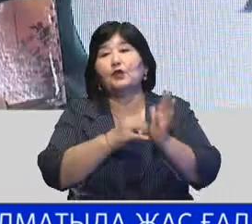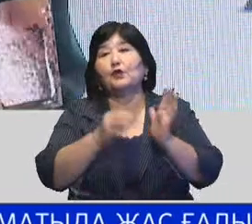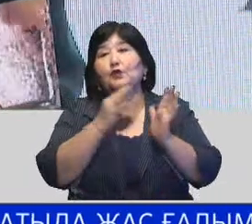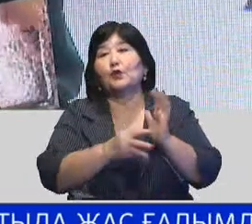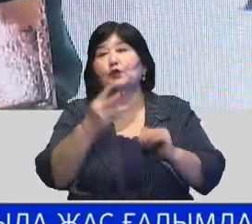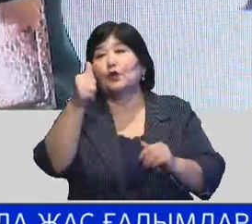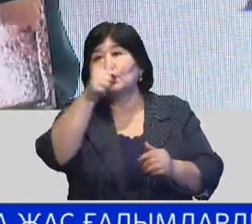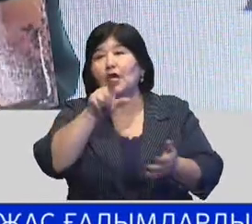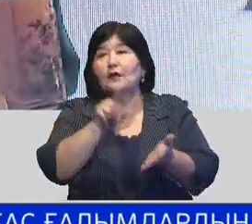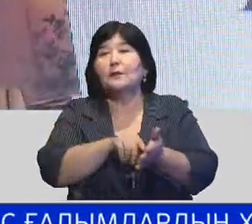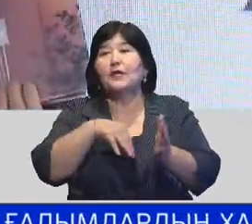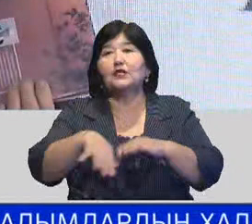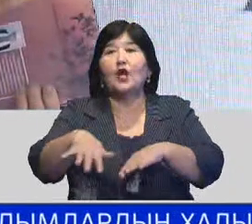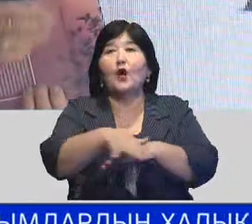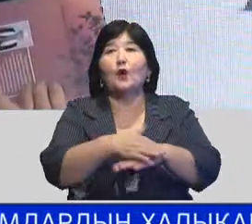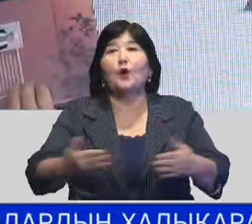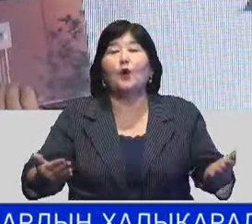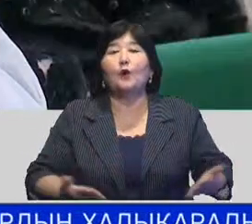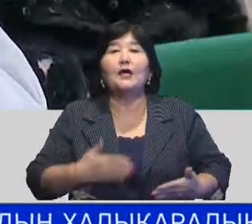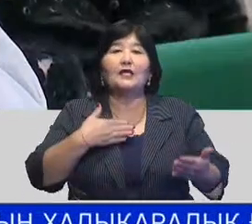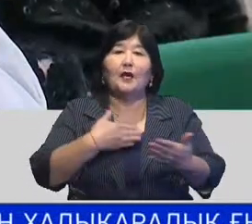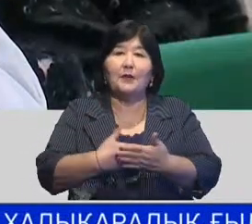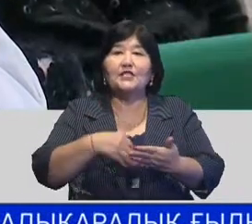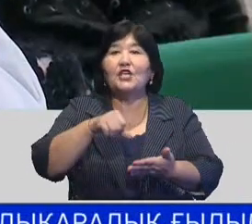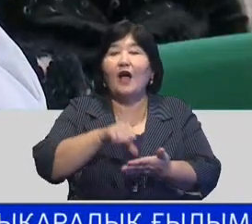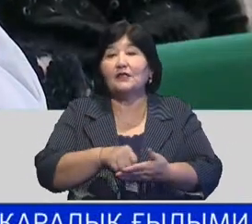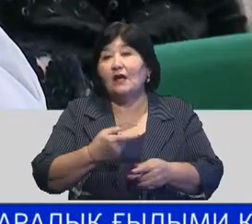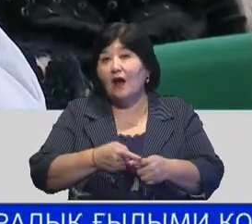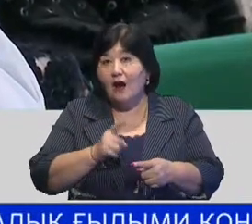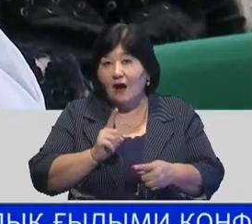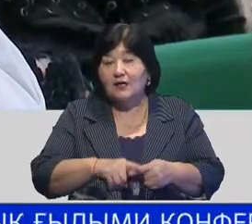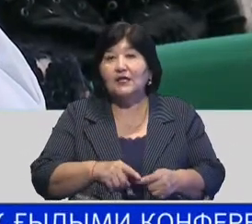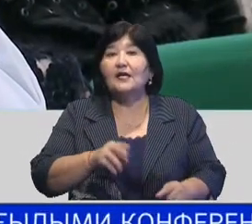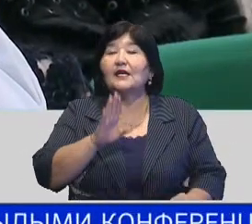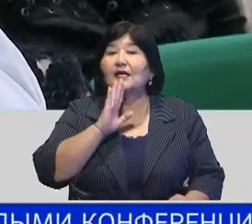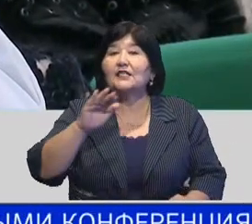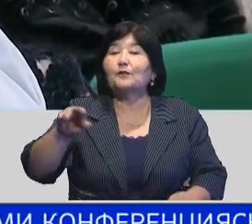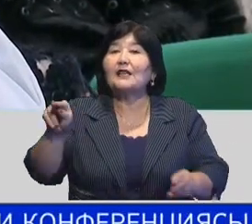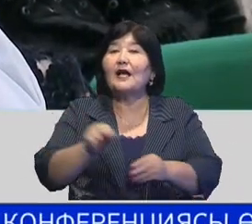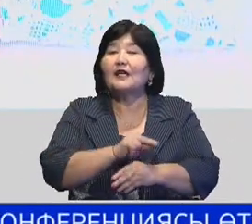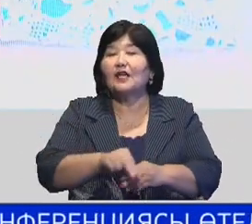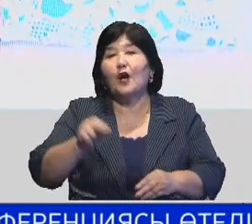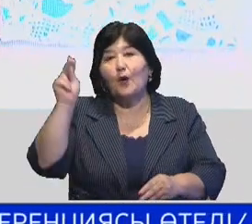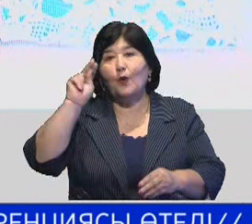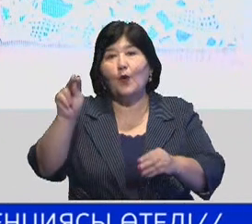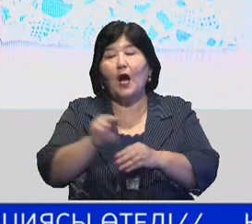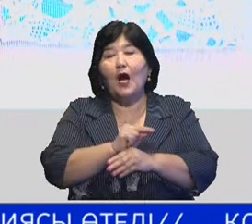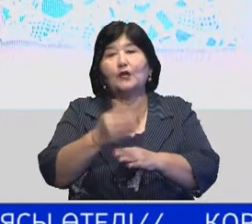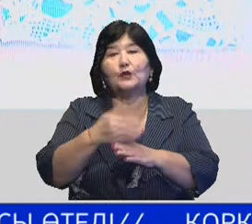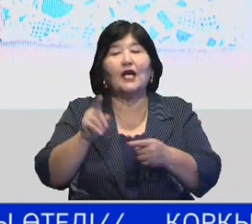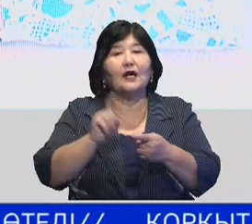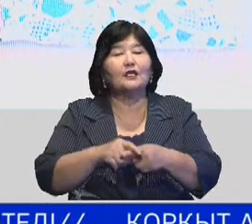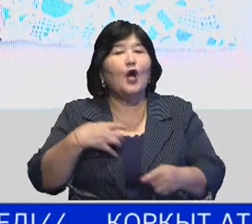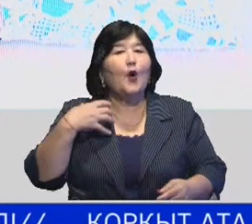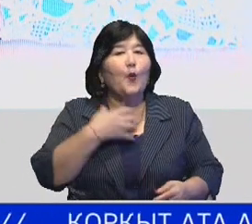жылы зейнетке шығып, қоғамдық өмірге белсене атсалысты. Әсіресе, қыз бала тәрбиесі, оқу-ағарту саласына қатысты